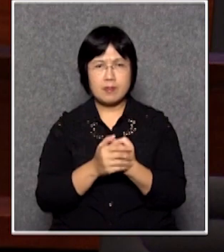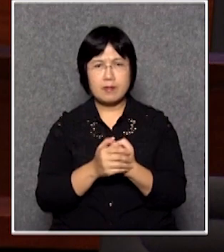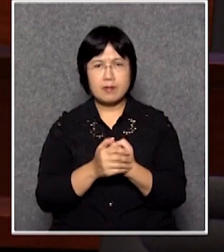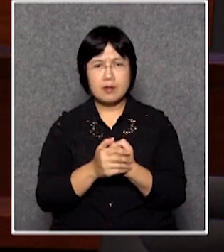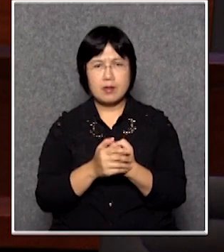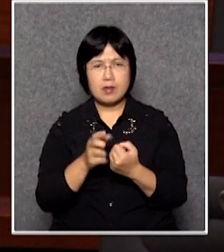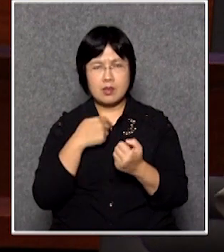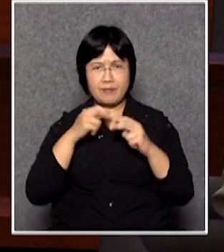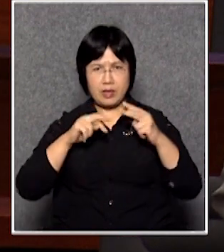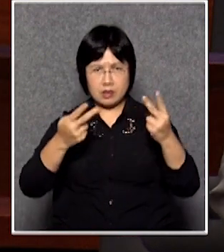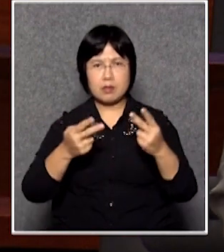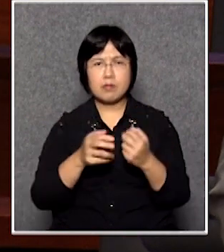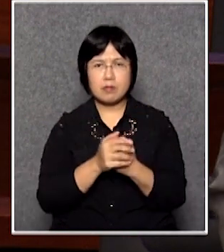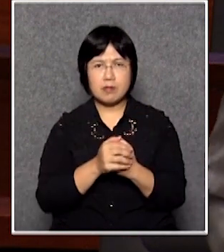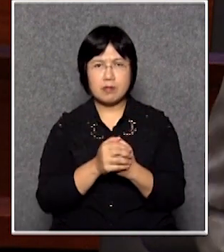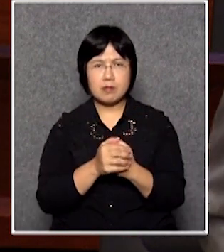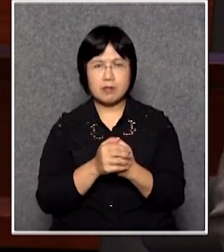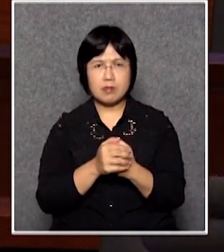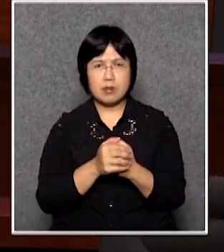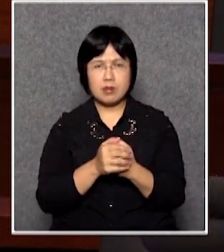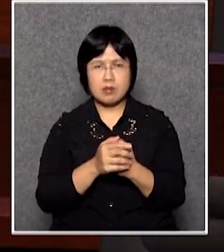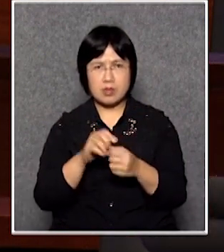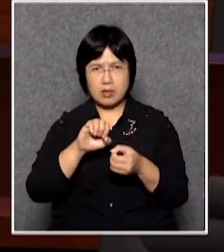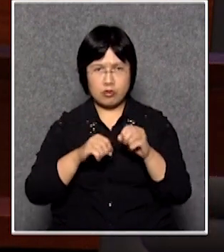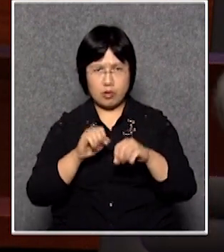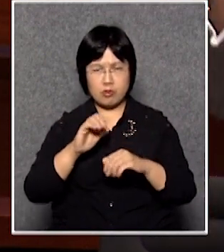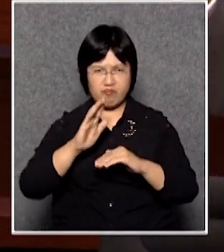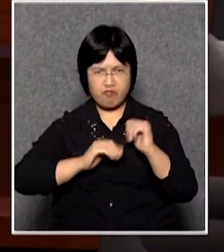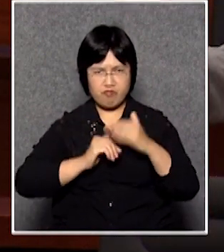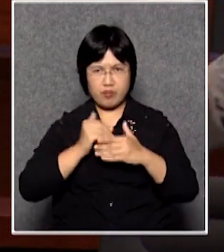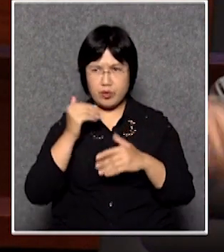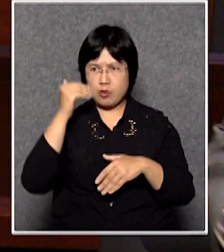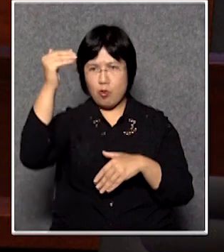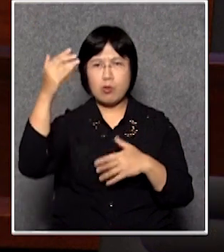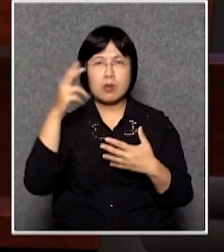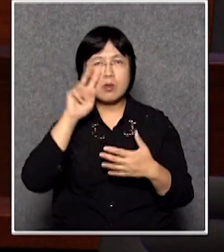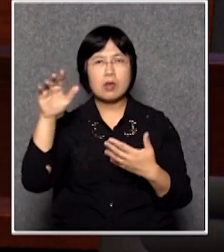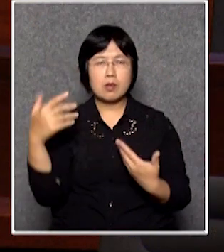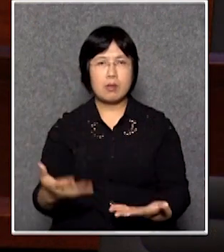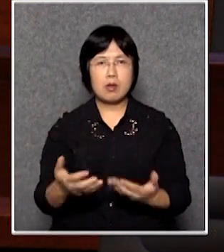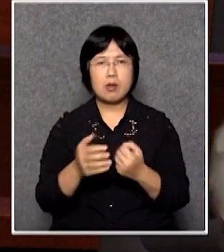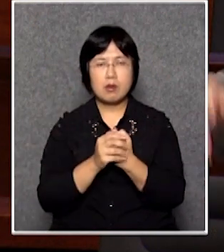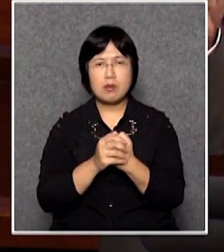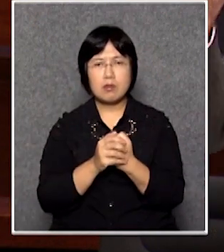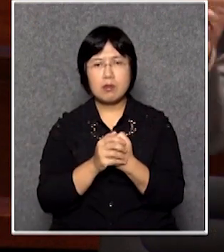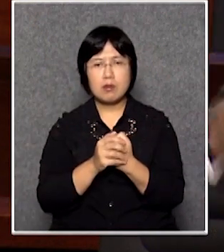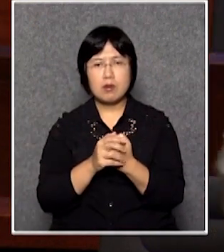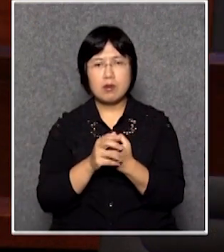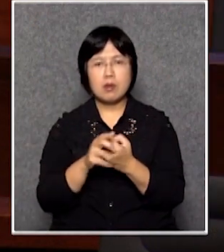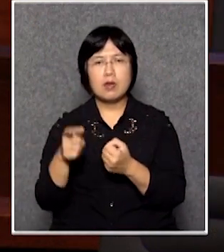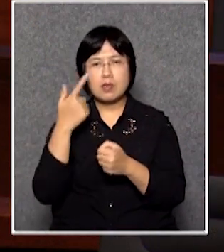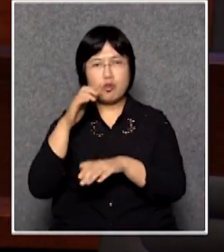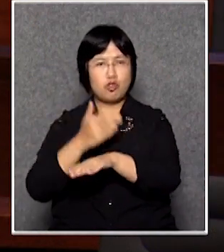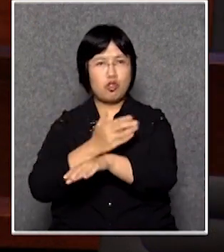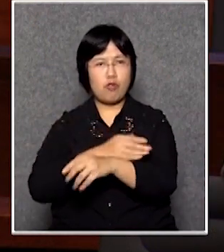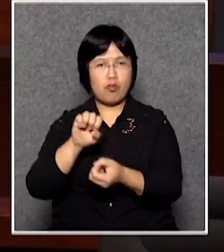是要發展高科技。所以你看到今天這個新竹科學園區